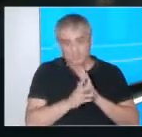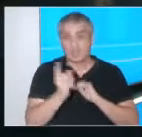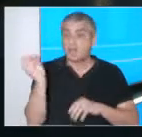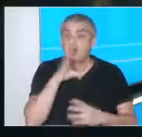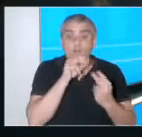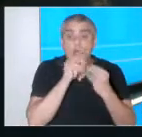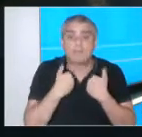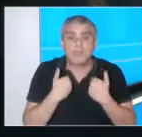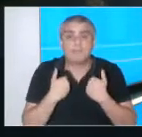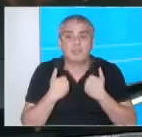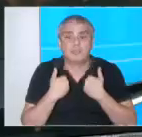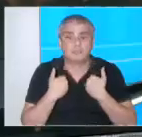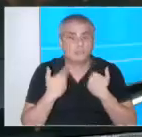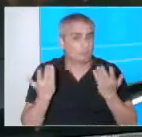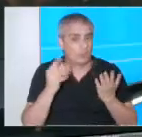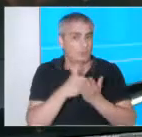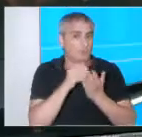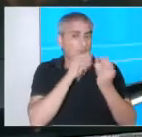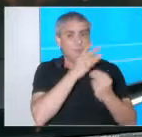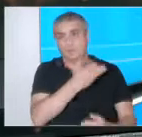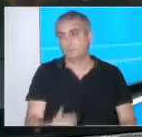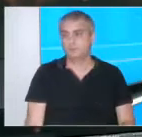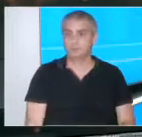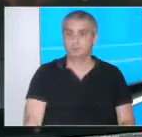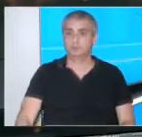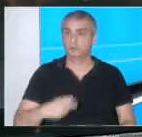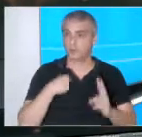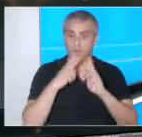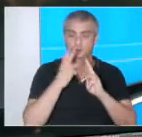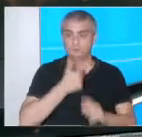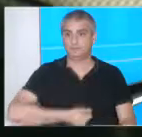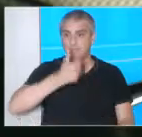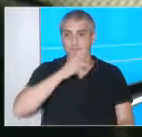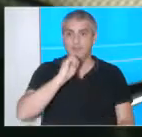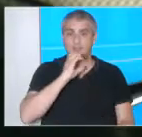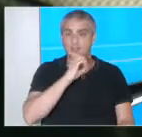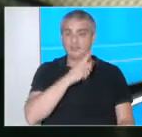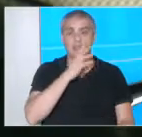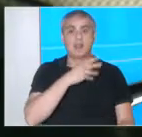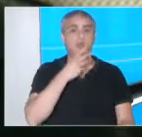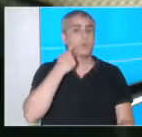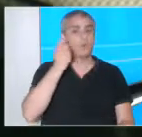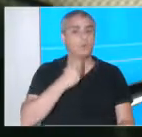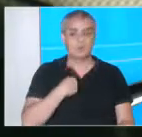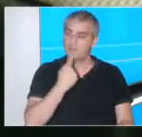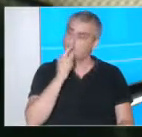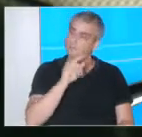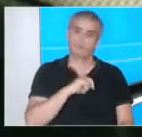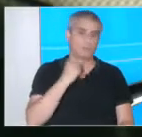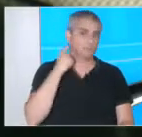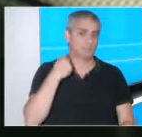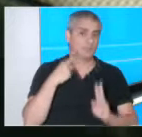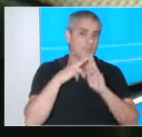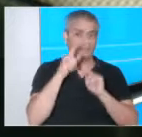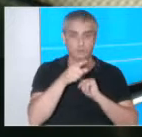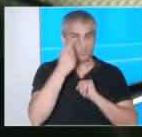תבואו לדבר איתי. אתה לא... דיברת איתו, אולי תמשיך לדבר איתו. כשאנחנו נפגשנו עם השר מתן כאן, בעניין אומן, אני אמרתי לו, תשמע, אני נפגש